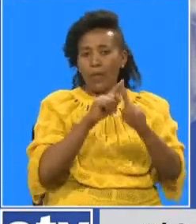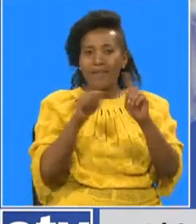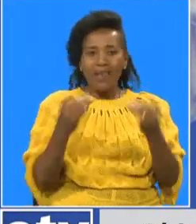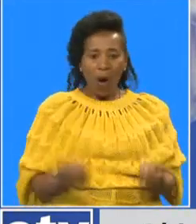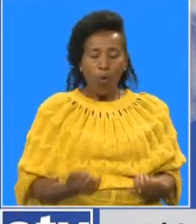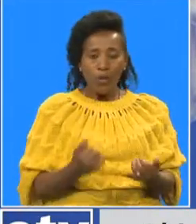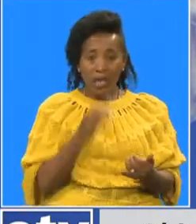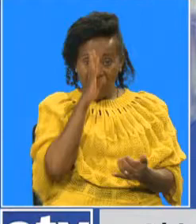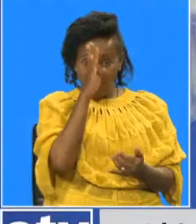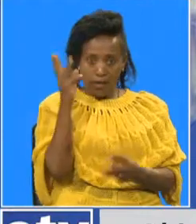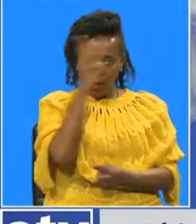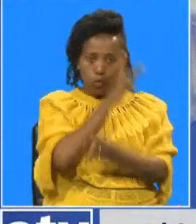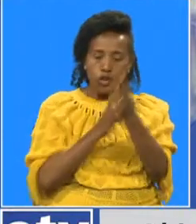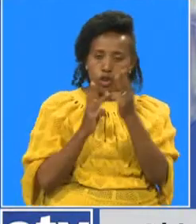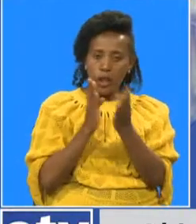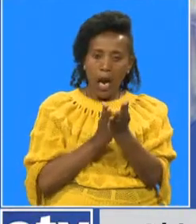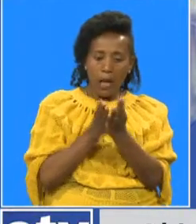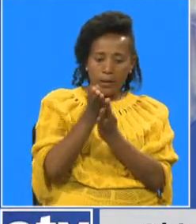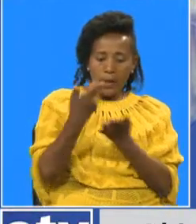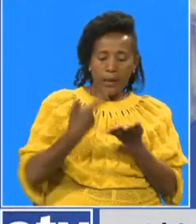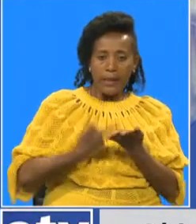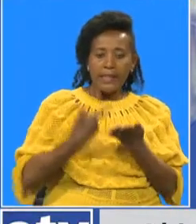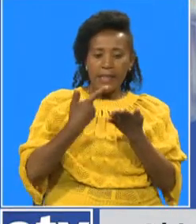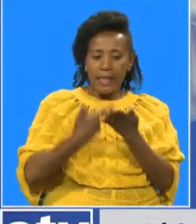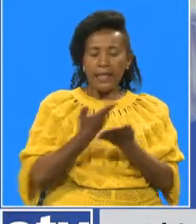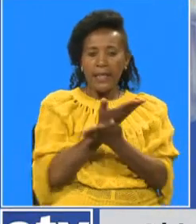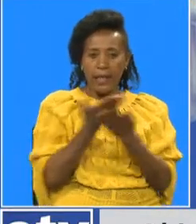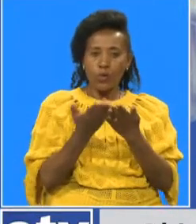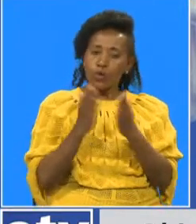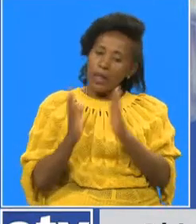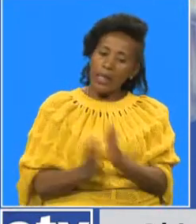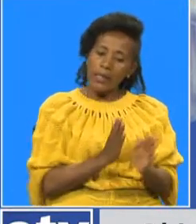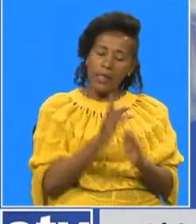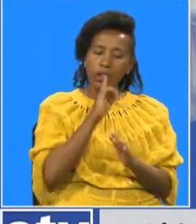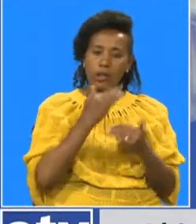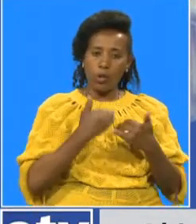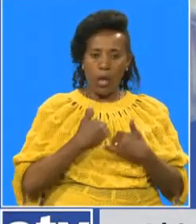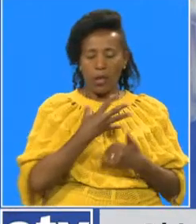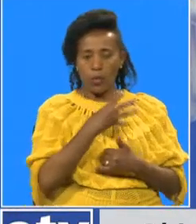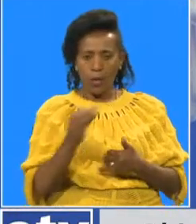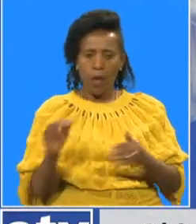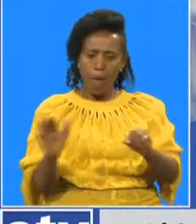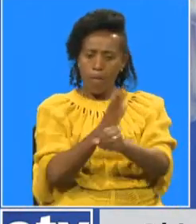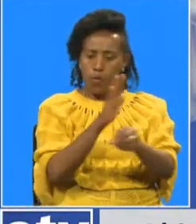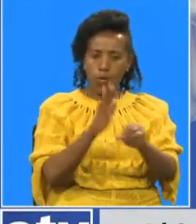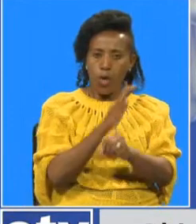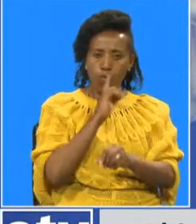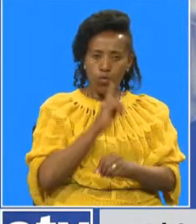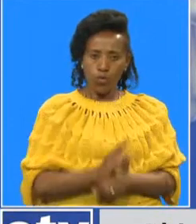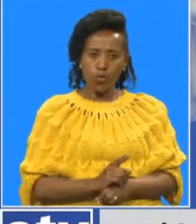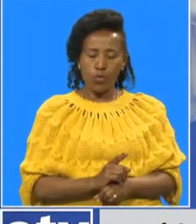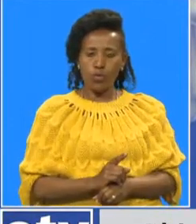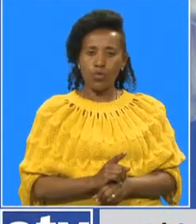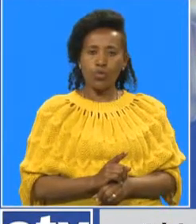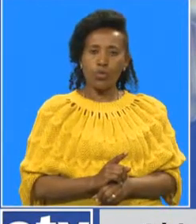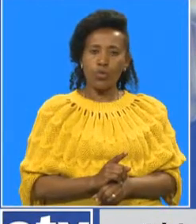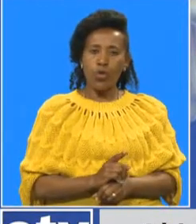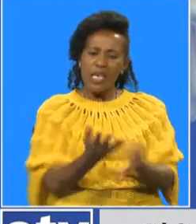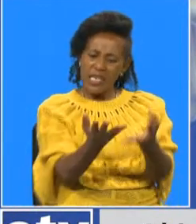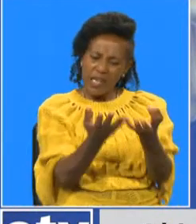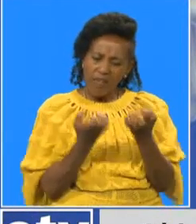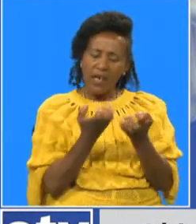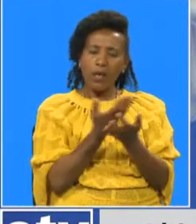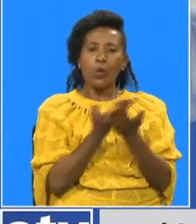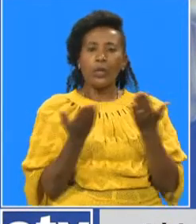አሁን ከተፈጠረው ችግር አንጻር እነዚህ ነገሮች እያዘጋጀን ያለ ነው እና ሙሉ ለሙሉ